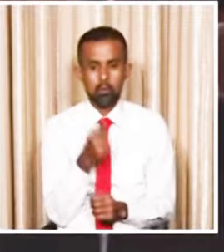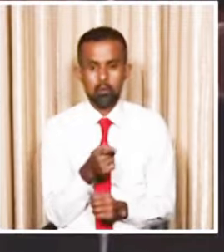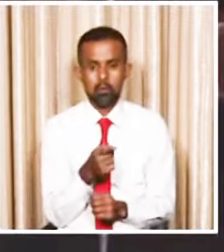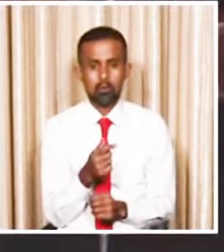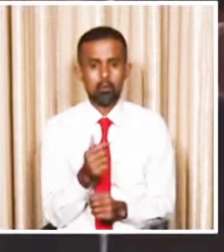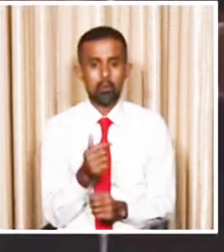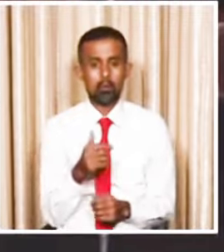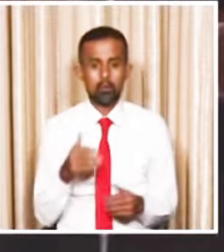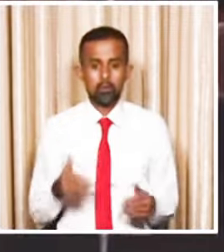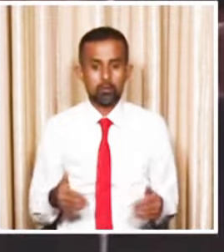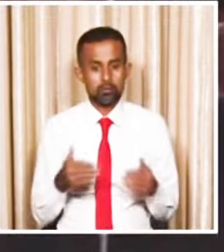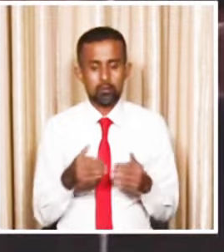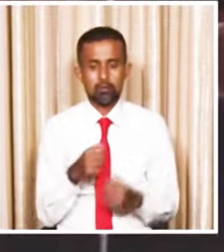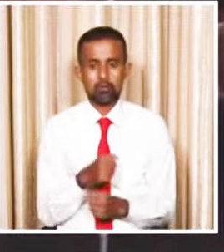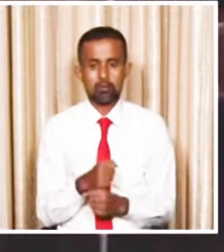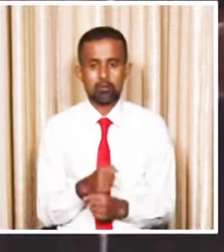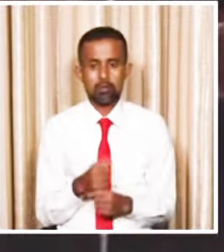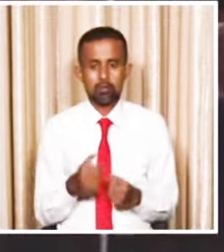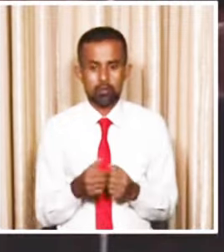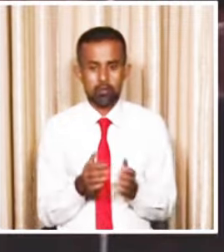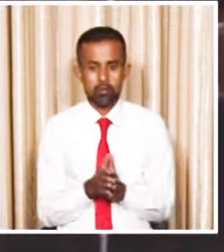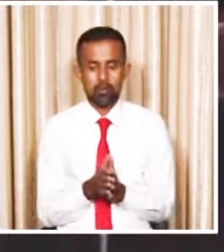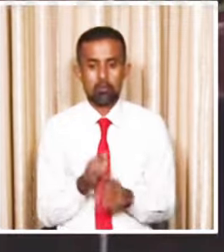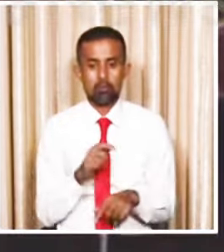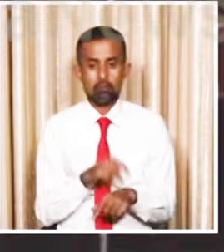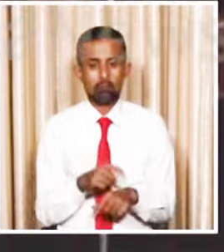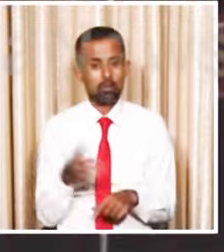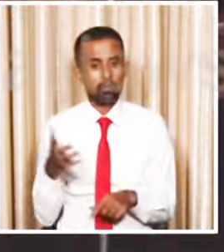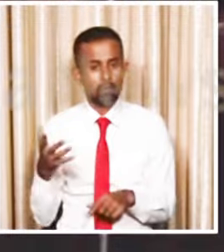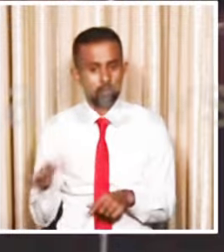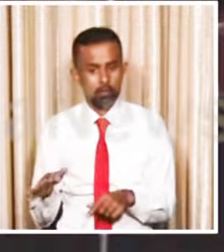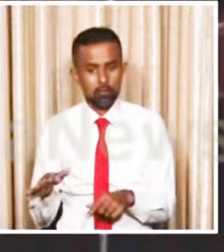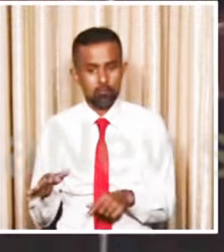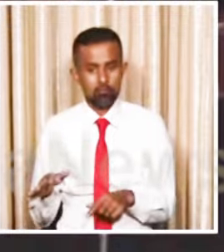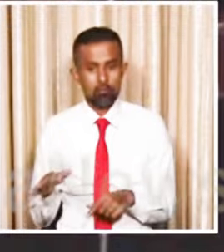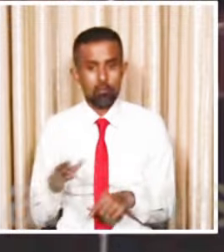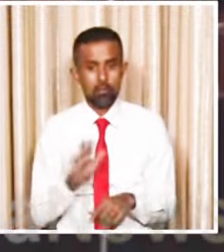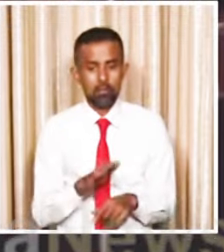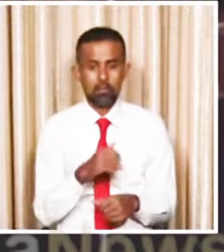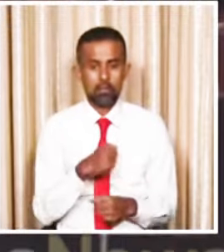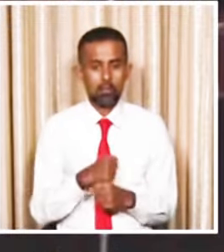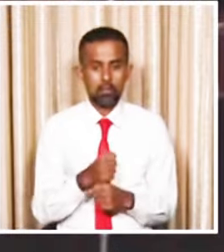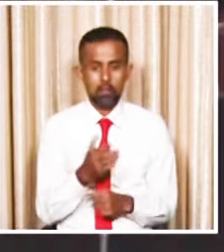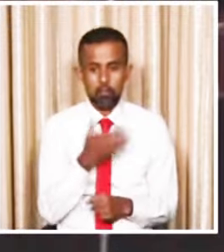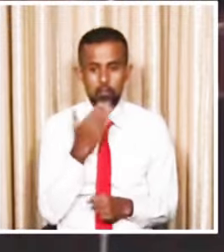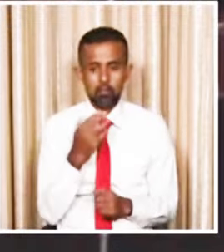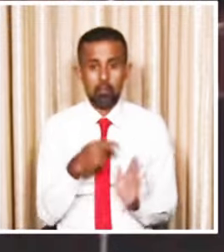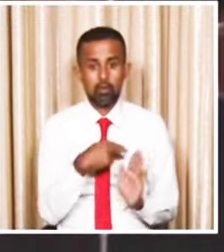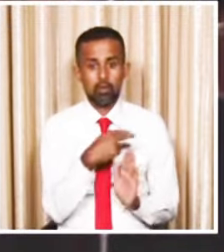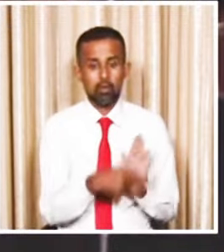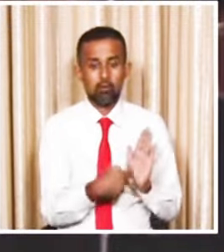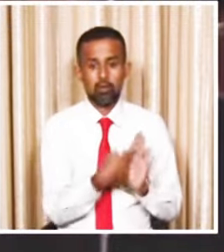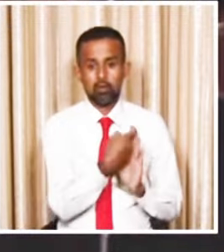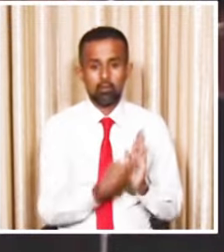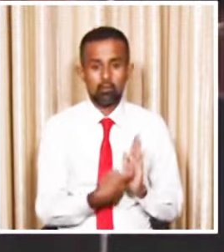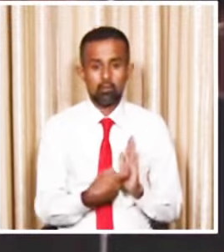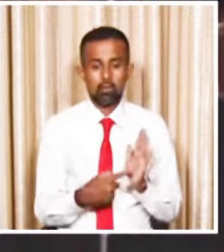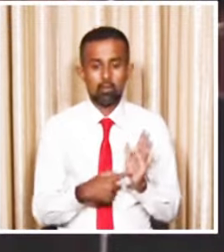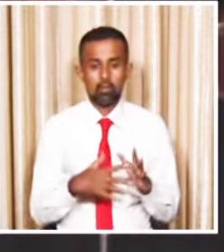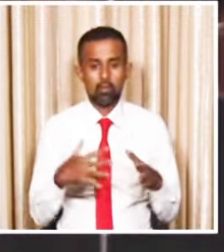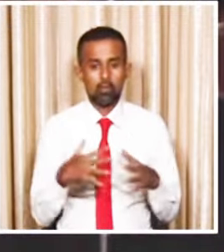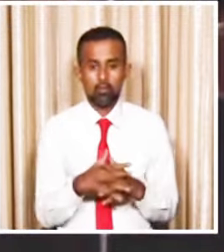පවතින රජයකට විශේෂයෙන්ම තමුන්ගේ දුර්රකාලයේ අවසාන භාගයේ ඉන්න රජයකට පුළුවන්ද ජාතික ප්‍රතිපත්ති මාලාවක් නීතිගත